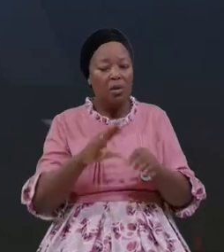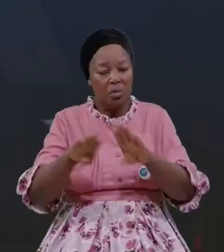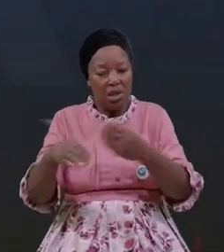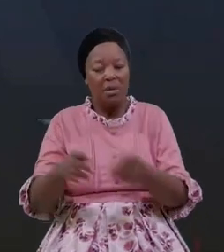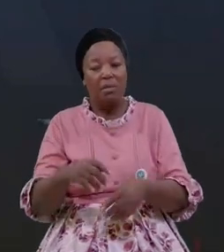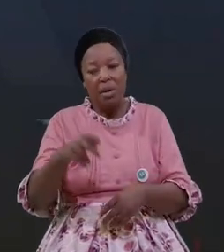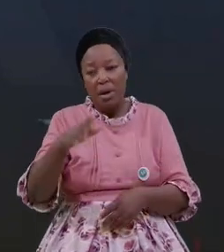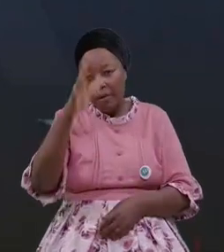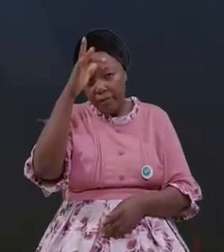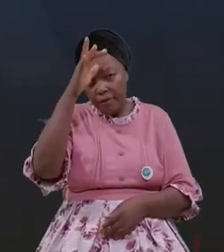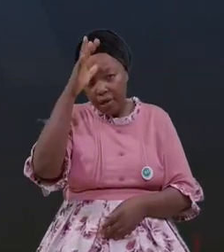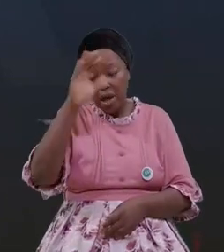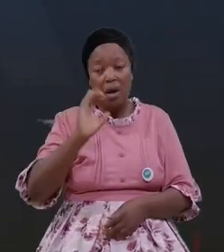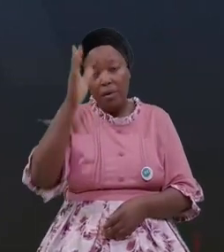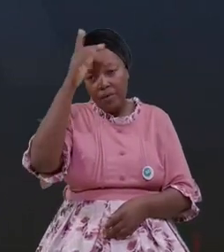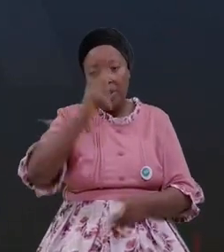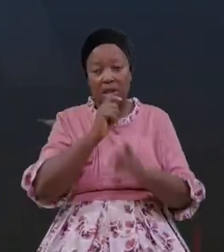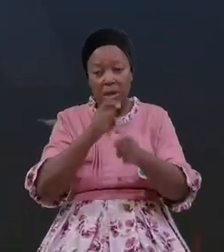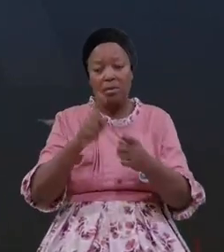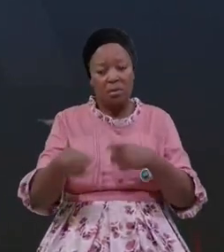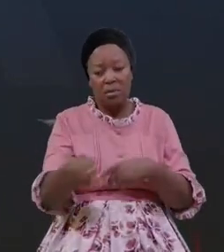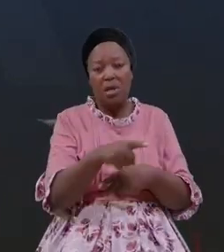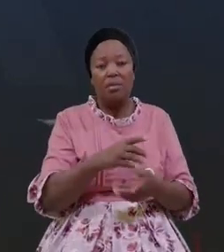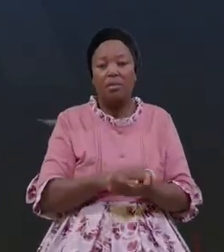marche avec le